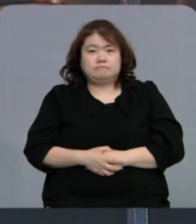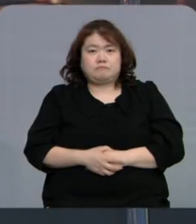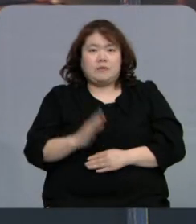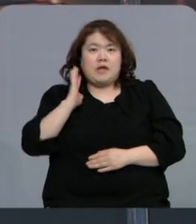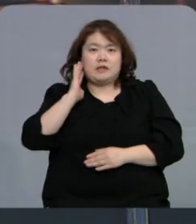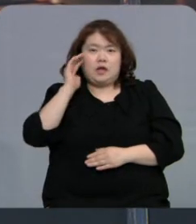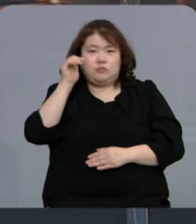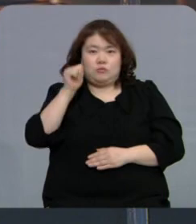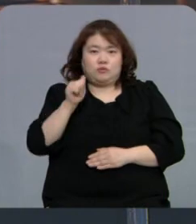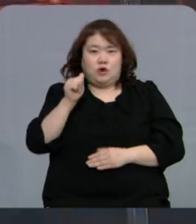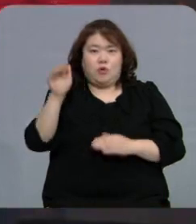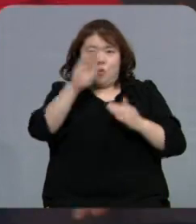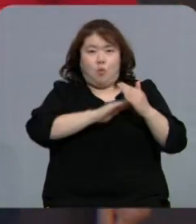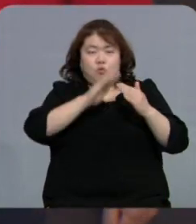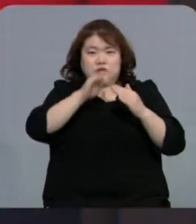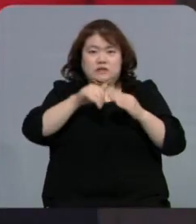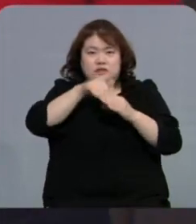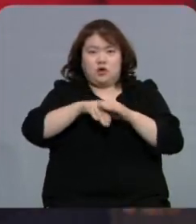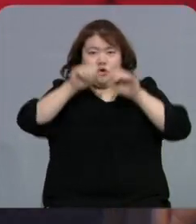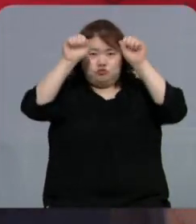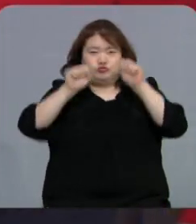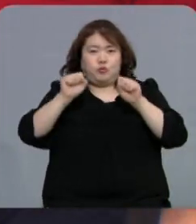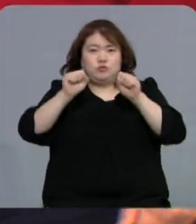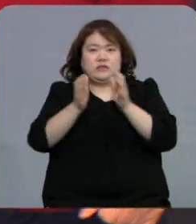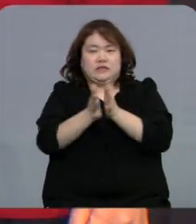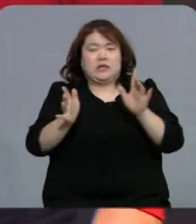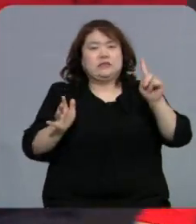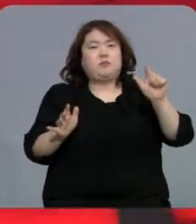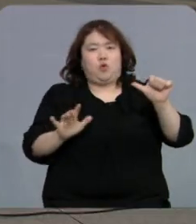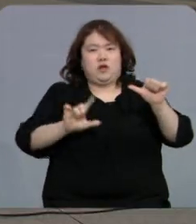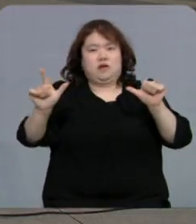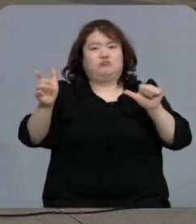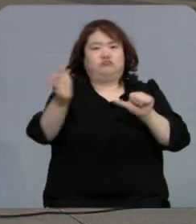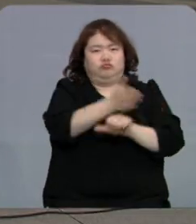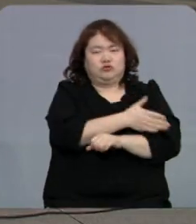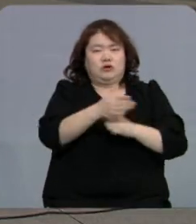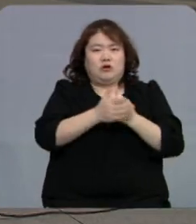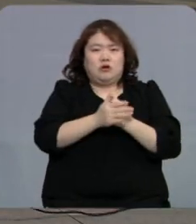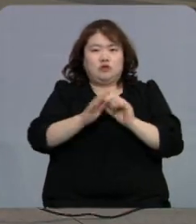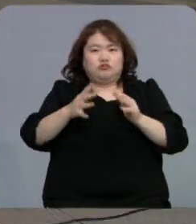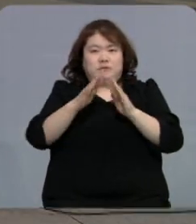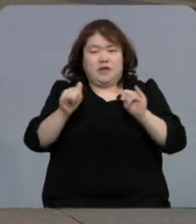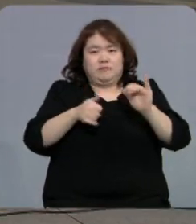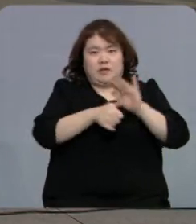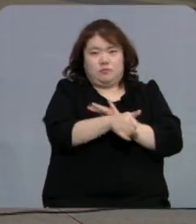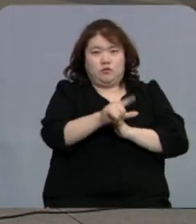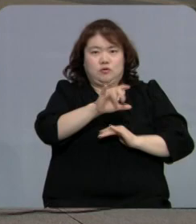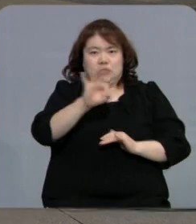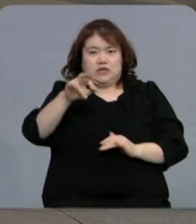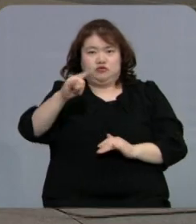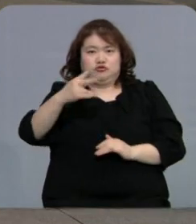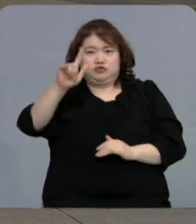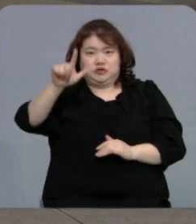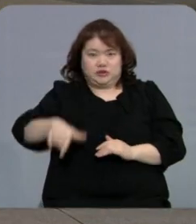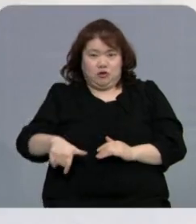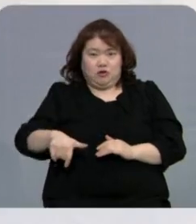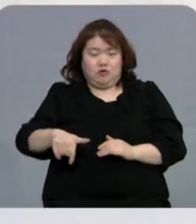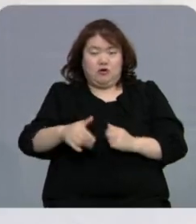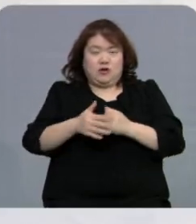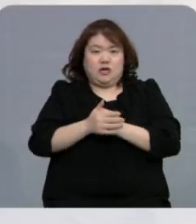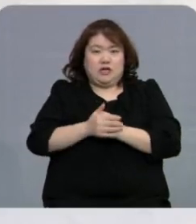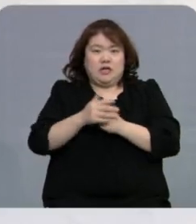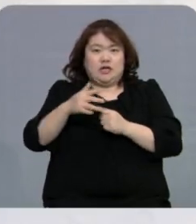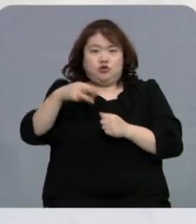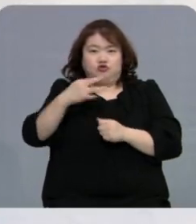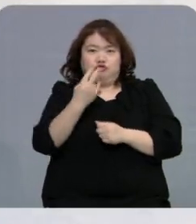대선 공식 선거운동이 오는 15일부터 시작되는 가운데 이준석 국민의힘 대표가 윤석열 대선 후보의